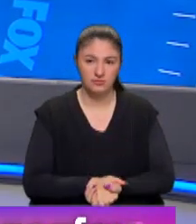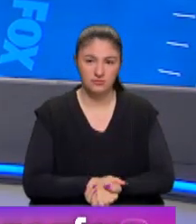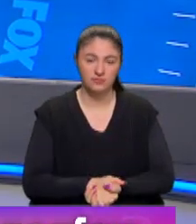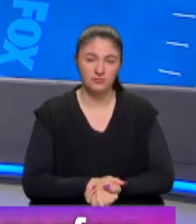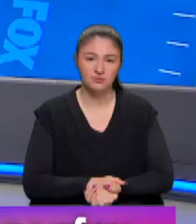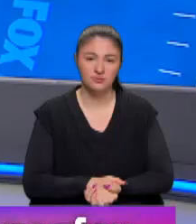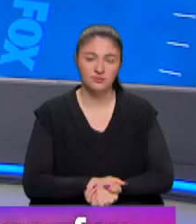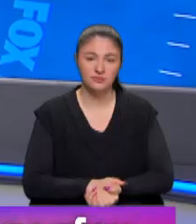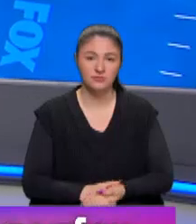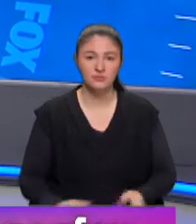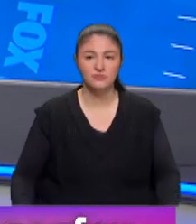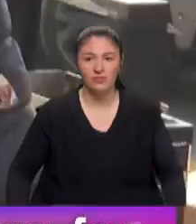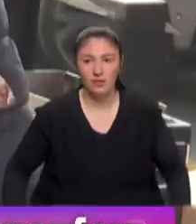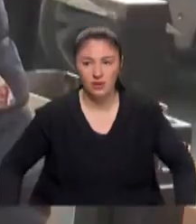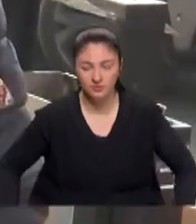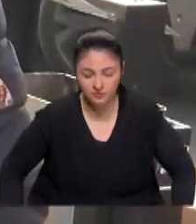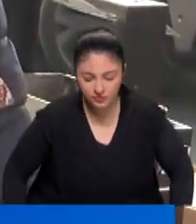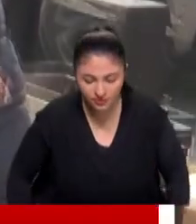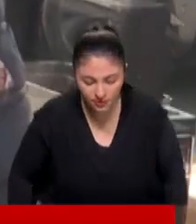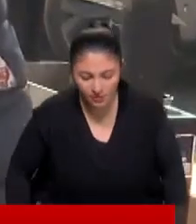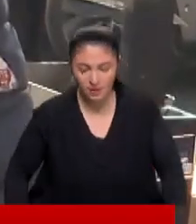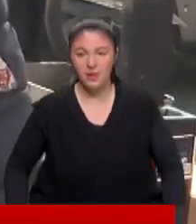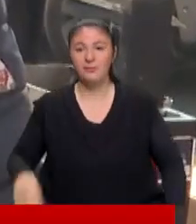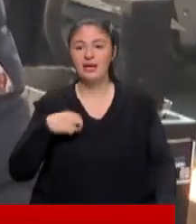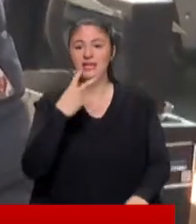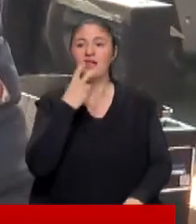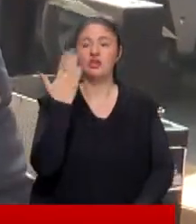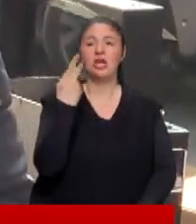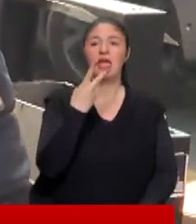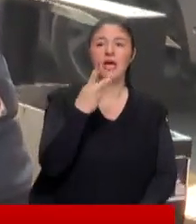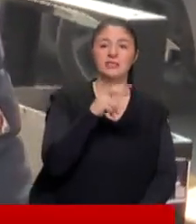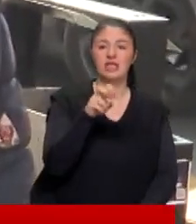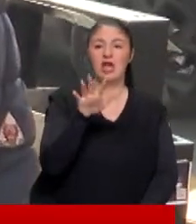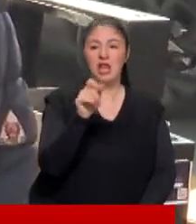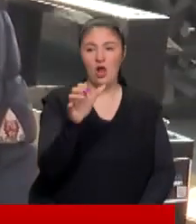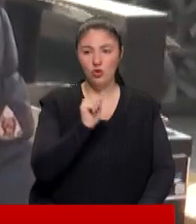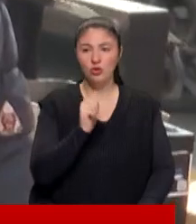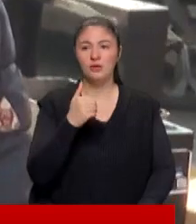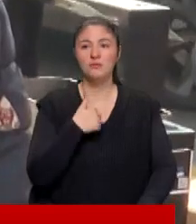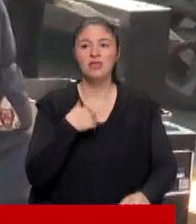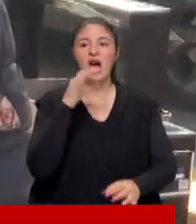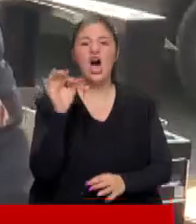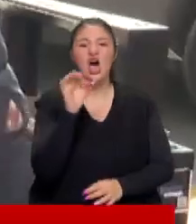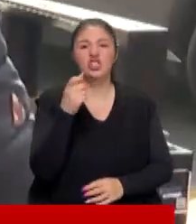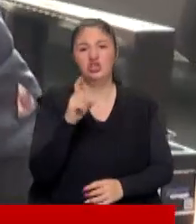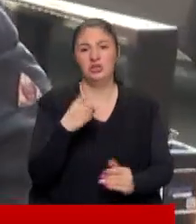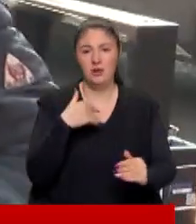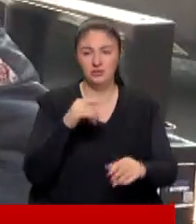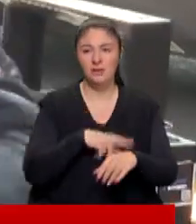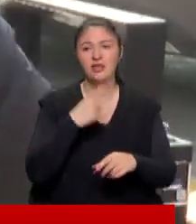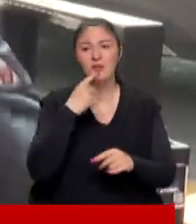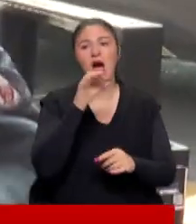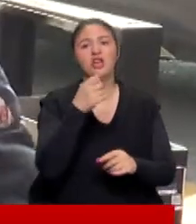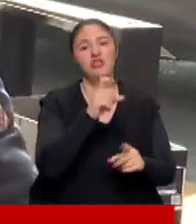diyor. Ben 2 sene önce 2850 lira alıyordum. Ben arıcılık yapıyorum aynı zamanda. Diyordum ki